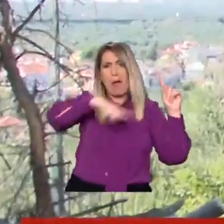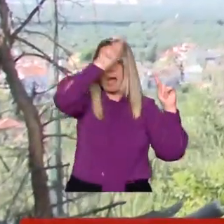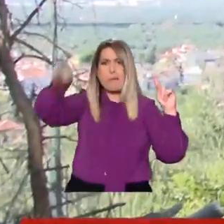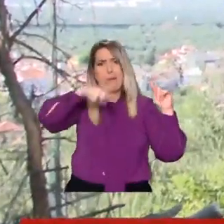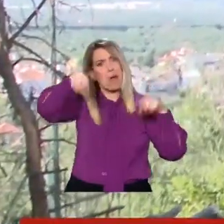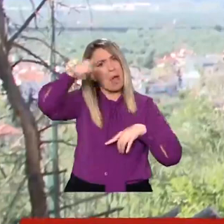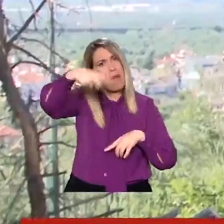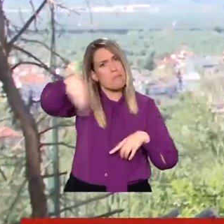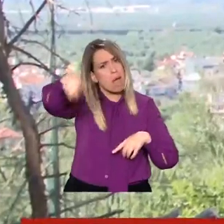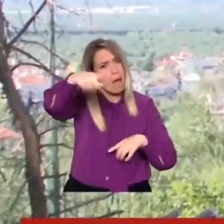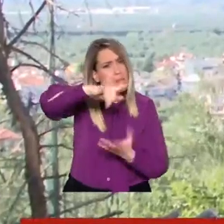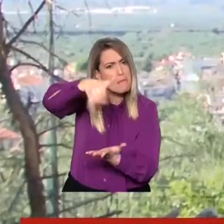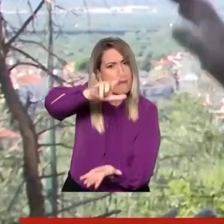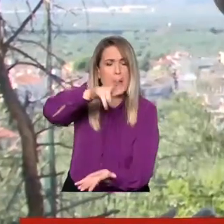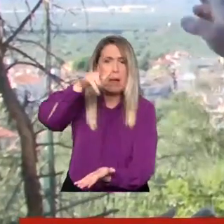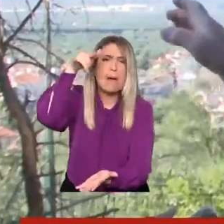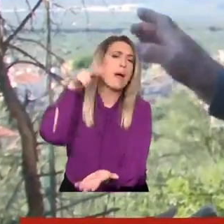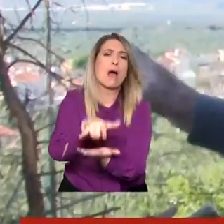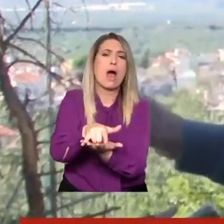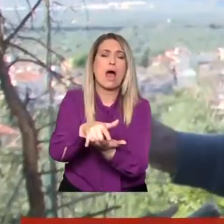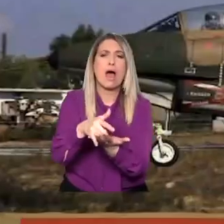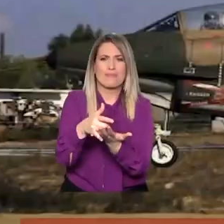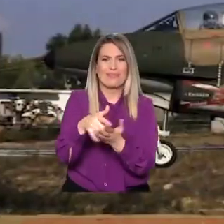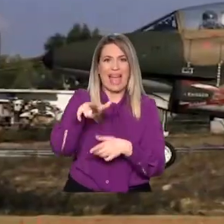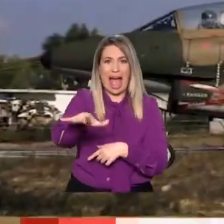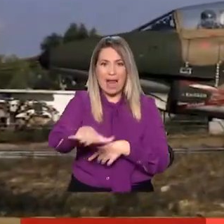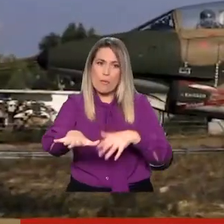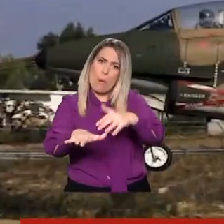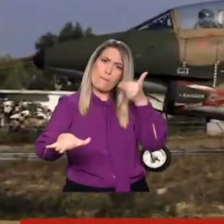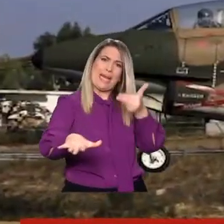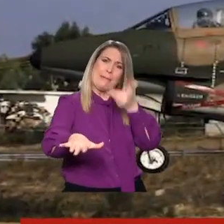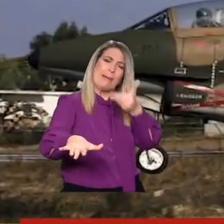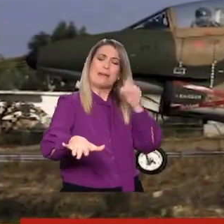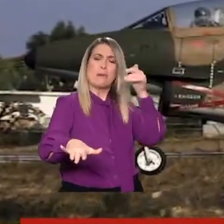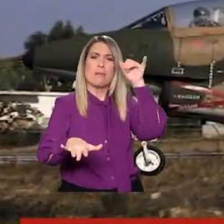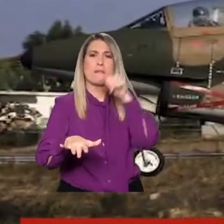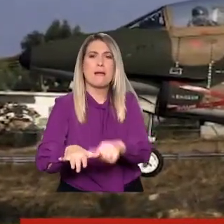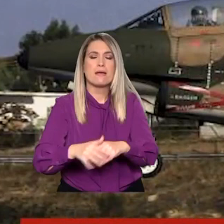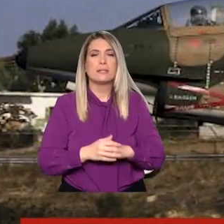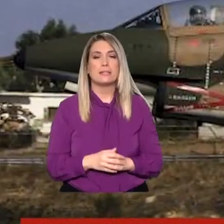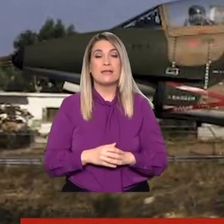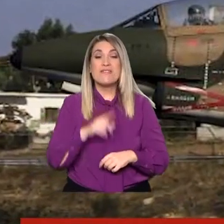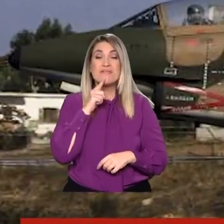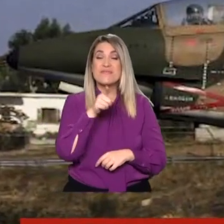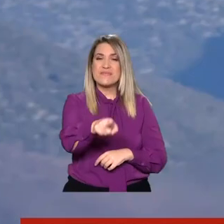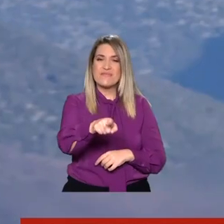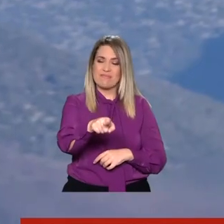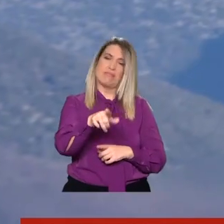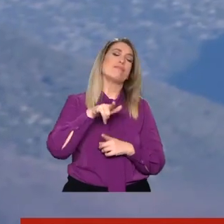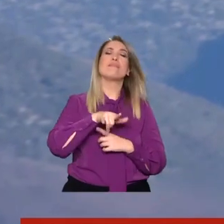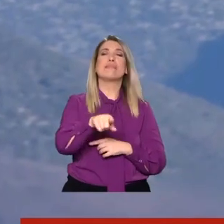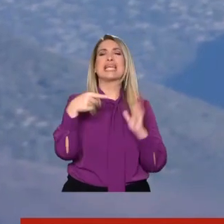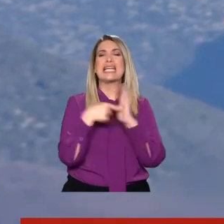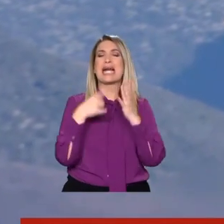κάτω και κάποια στιγμή έσκασε ακριβώς έξω από το αεροδρόμιο. Η πολεμική αεροπορία παρέλαβε το 1976 τα συγκεκριμένα